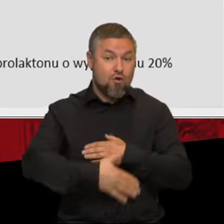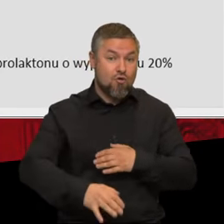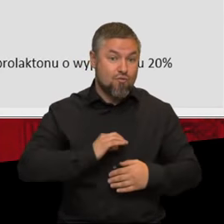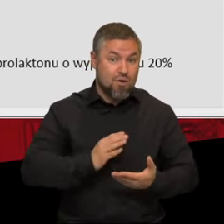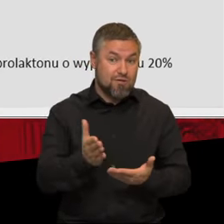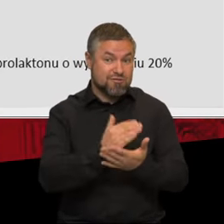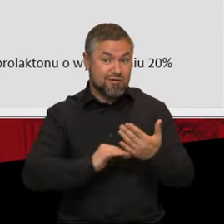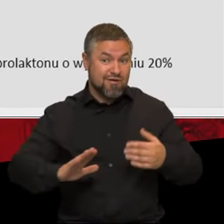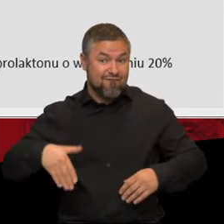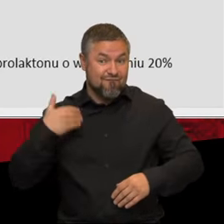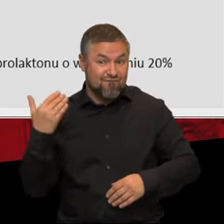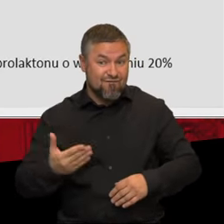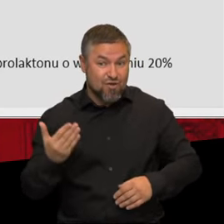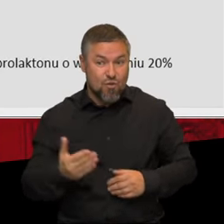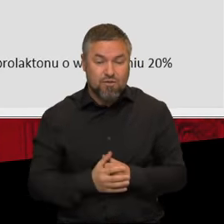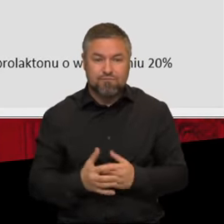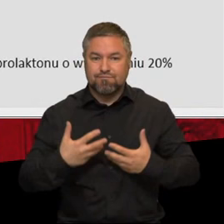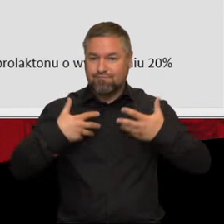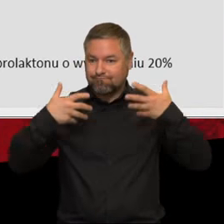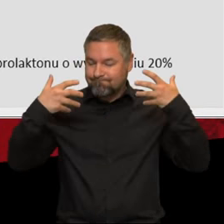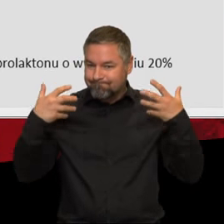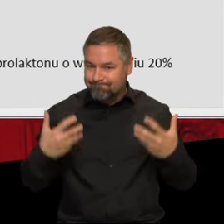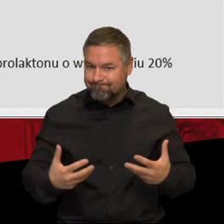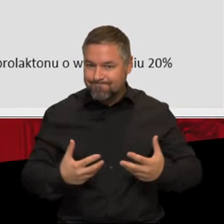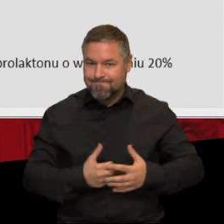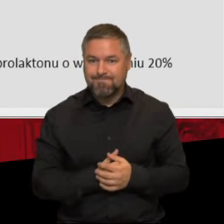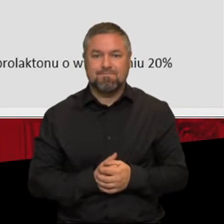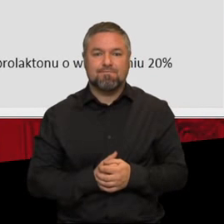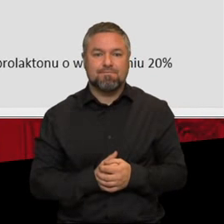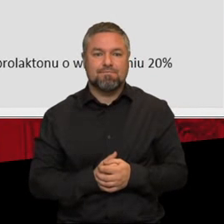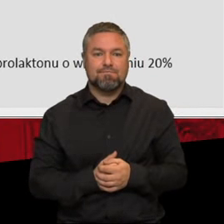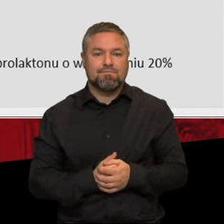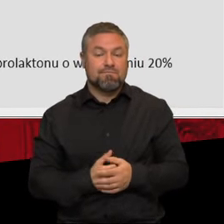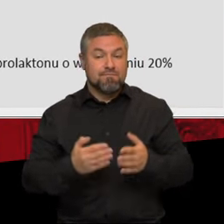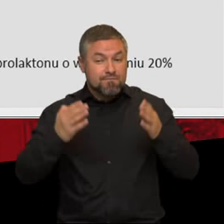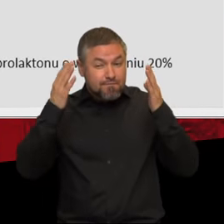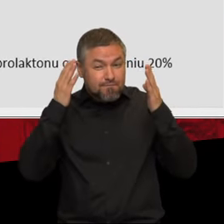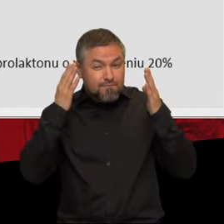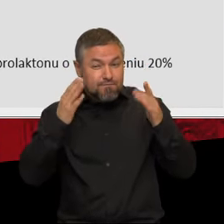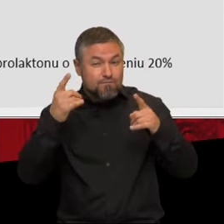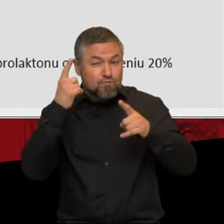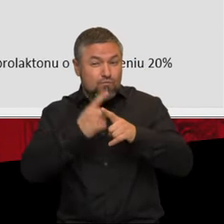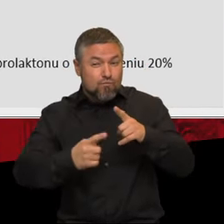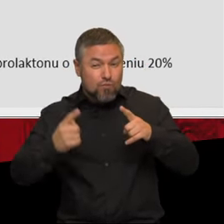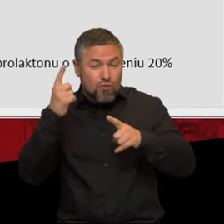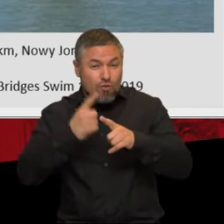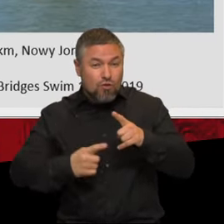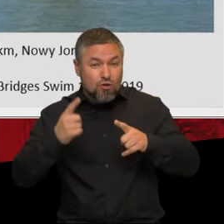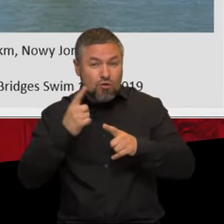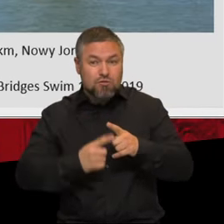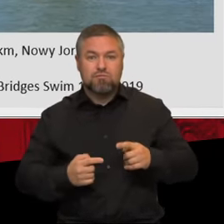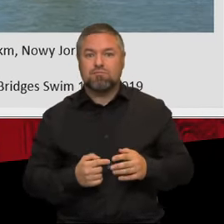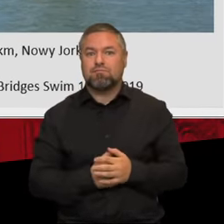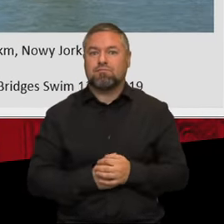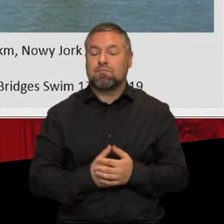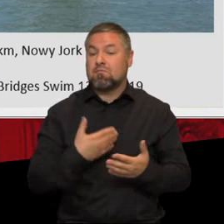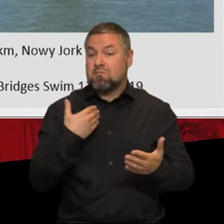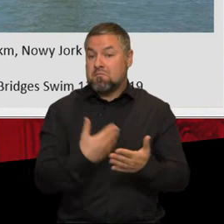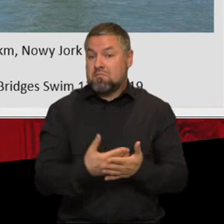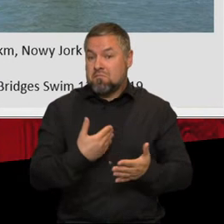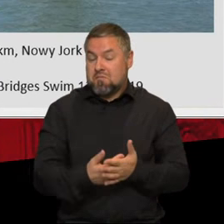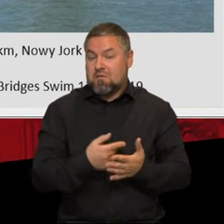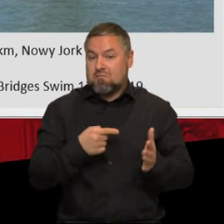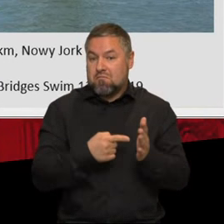mojej części wykładowej chciałabym się skupić troszkę na tym,